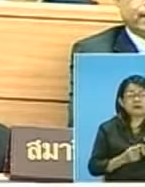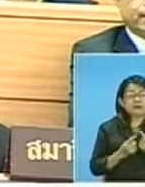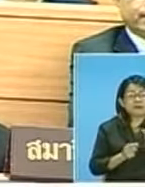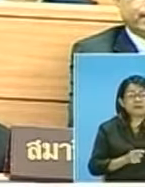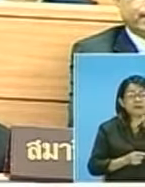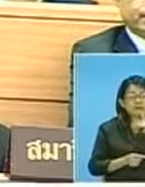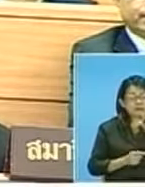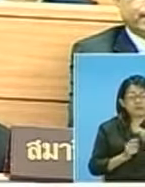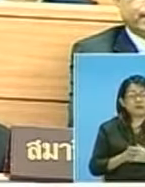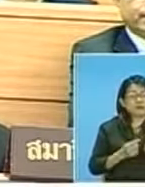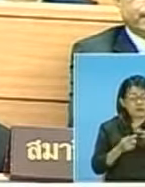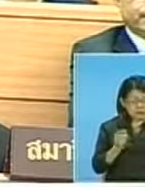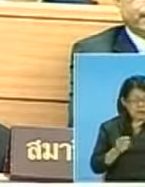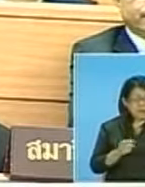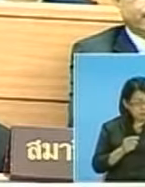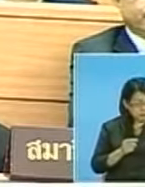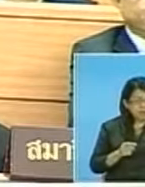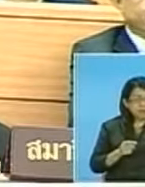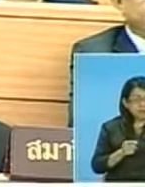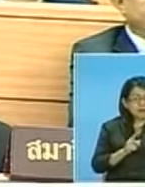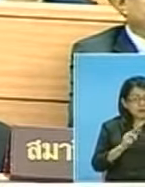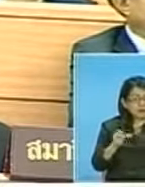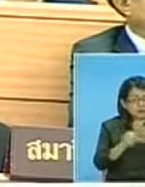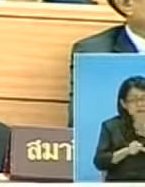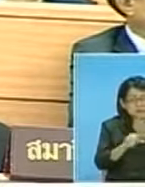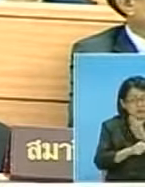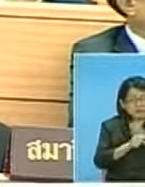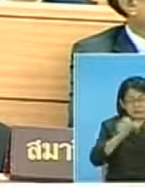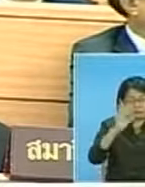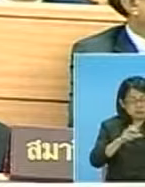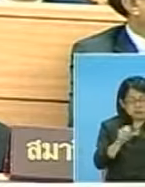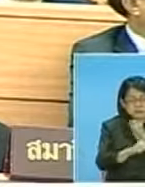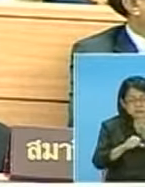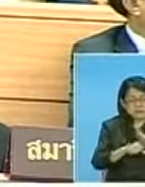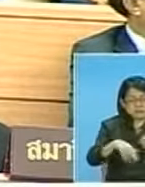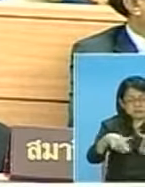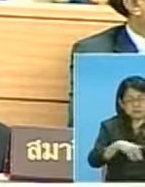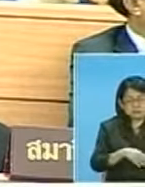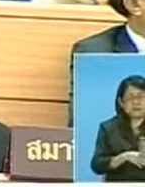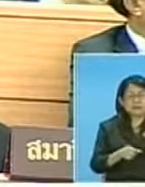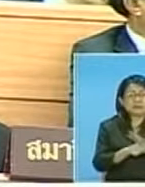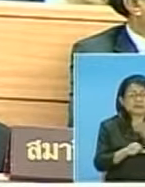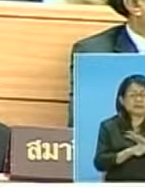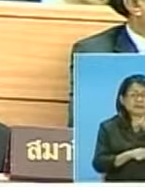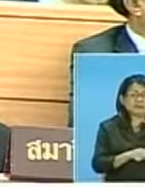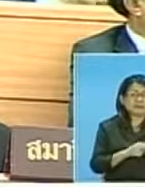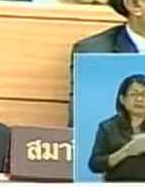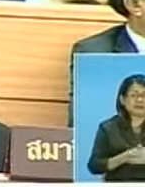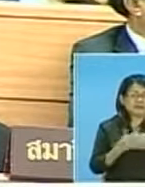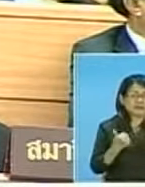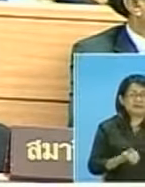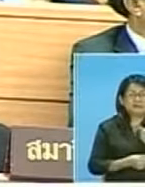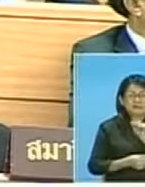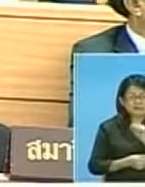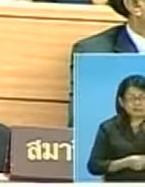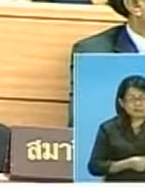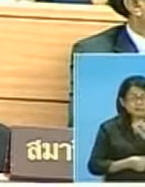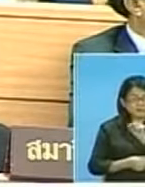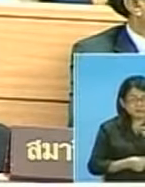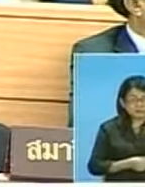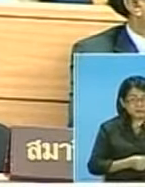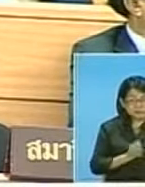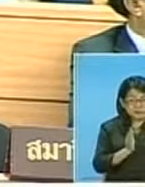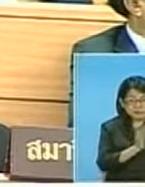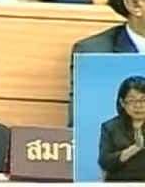ที่มันยังไม่เป็นประชาธิปไตยที่แท้จริงเพราะฉะนั้นคราวนี้เนี่ยเมื่อท่านสมาชิกรัฐสภาส่วนเสียงส่วน